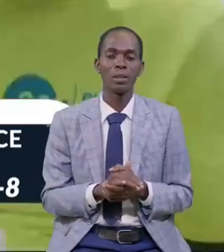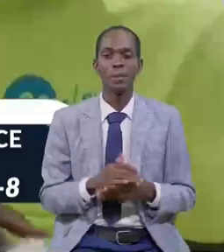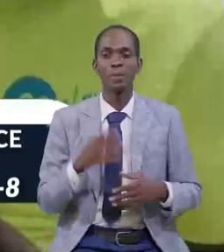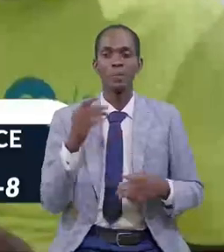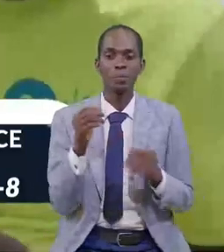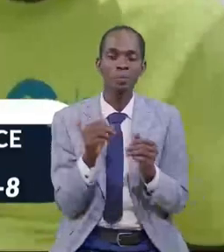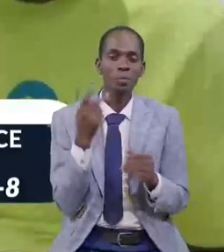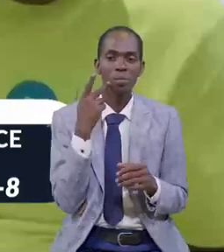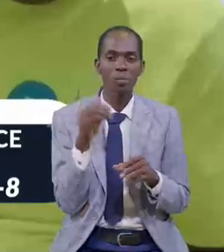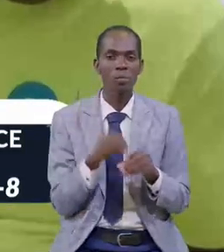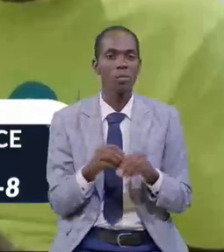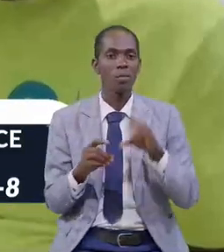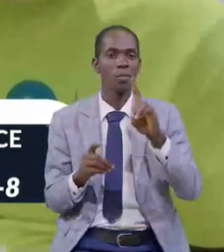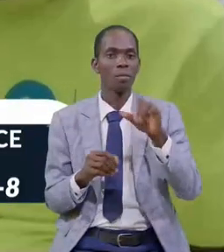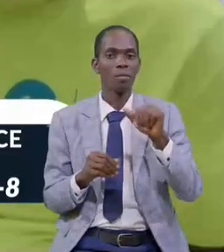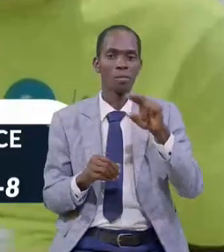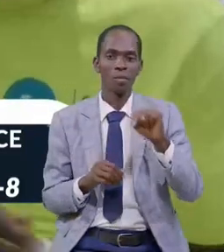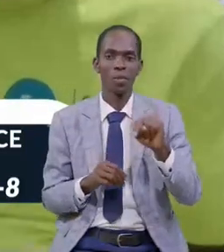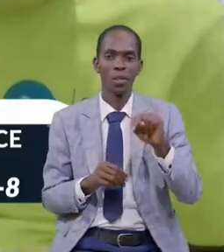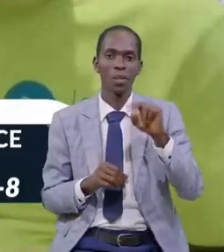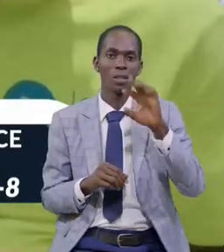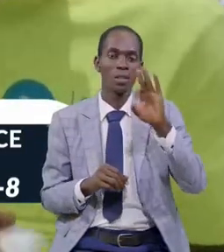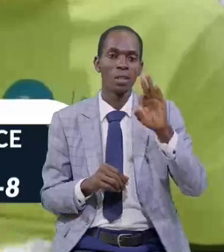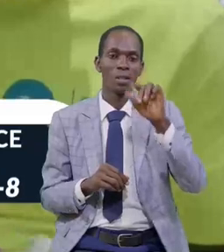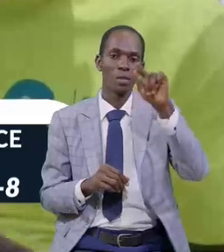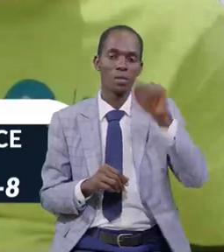1 Daniel chapitre